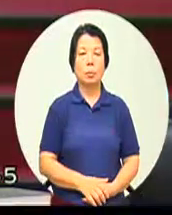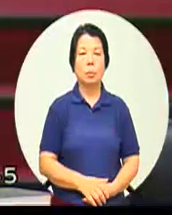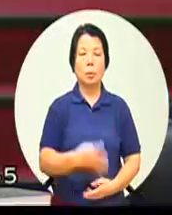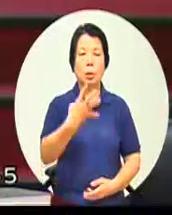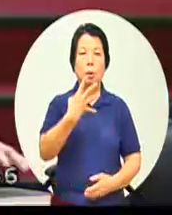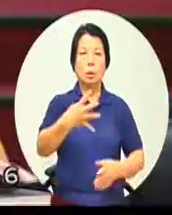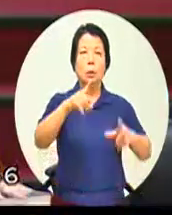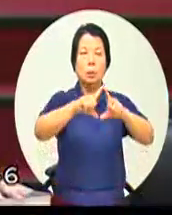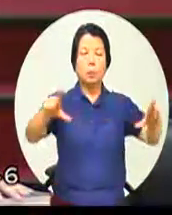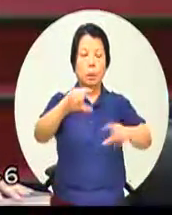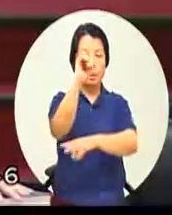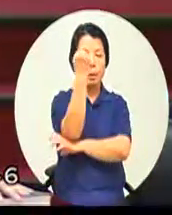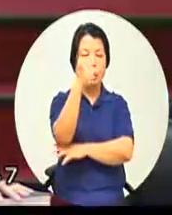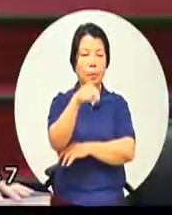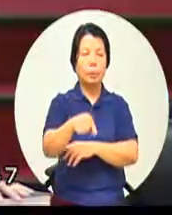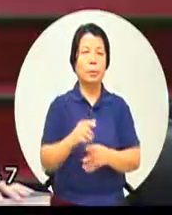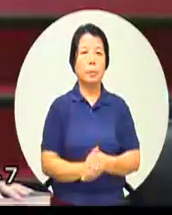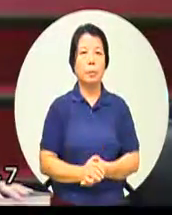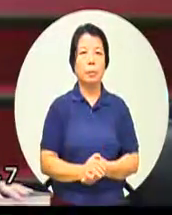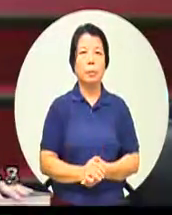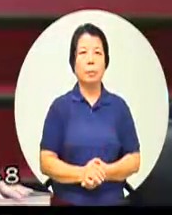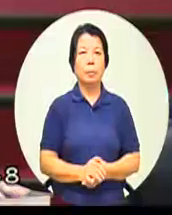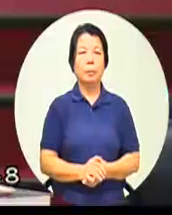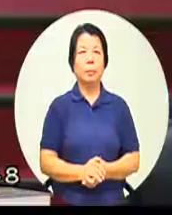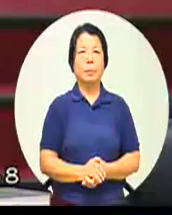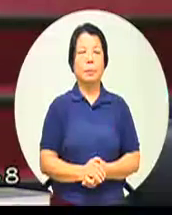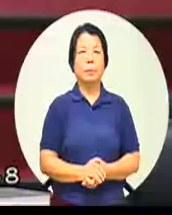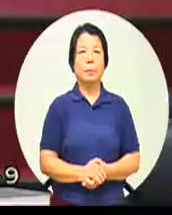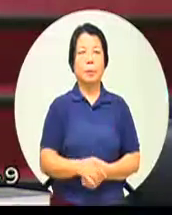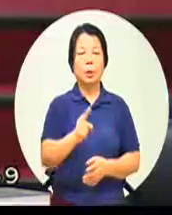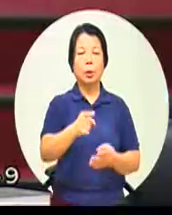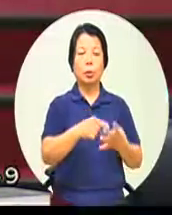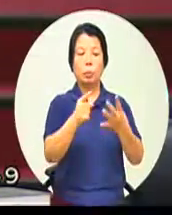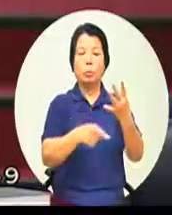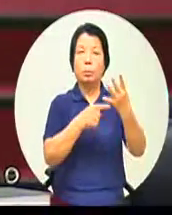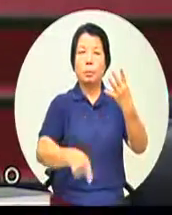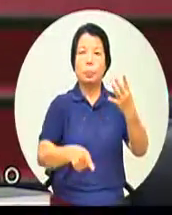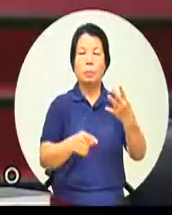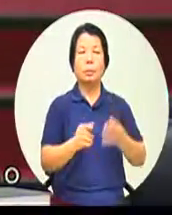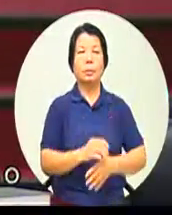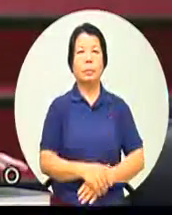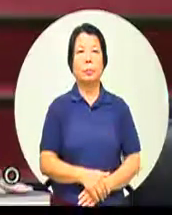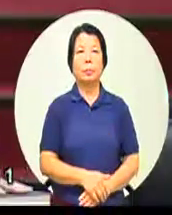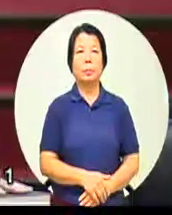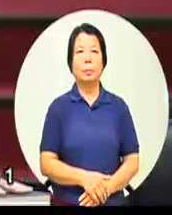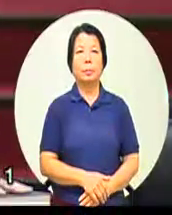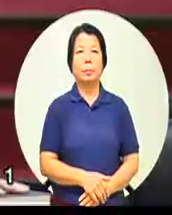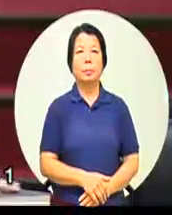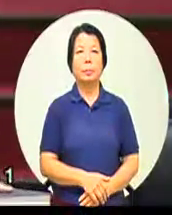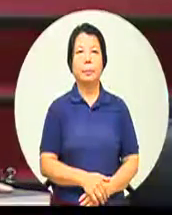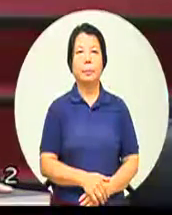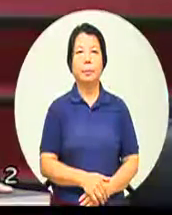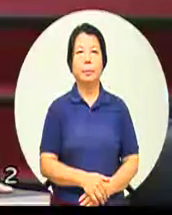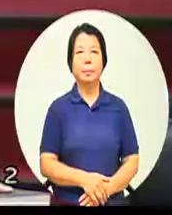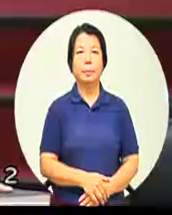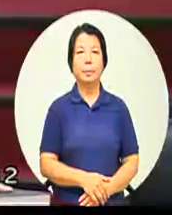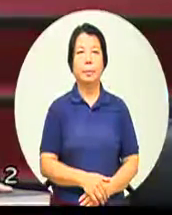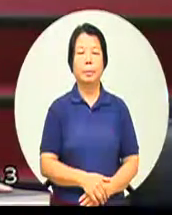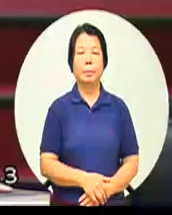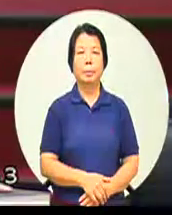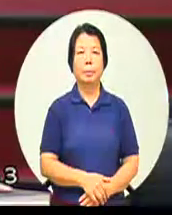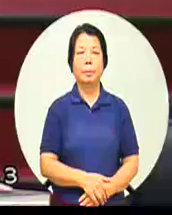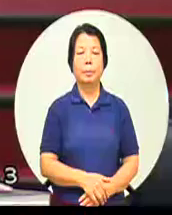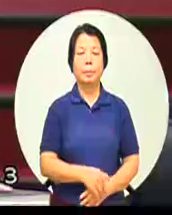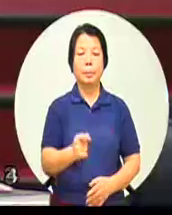这个革命案，桂花追一桂啦，吼，林松文啊，甲戴调春啦，那照你的。